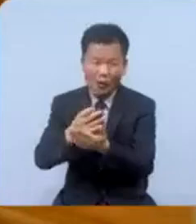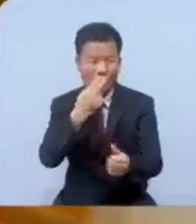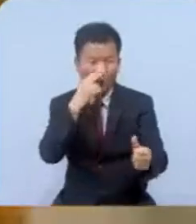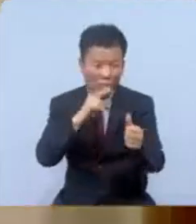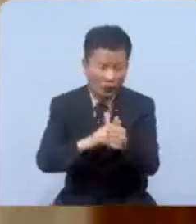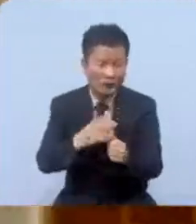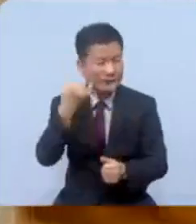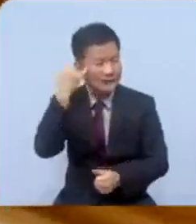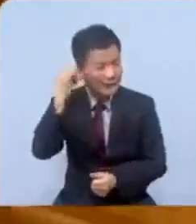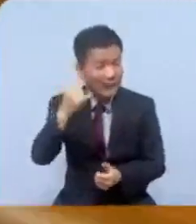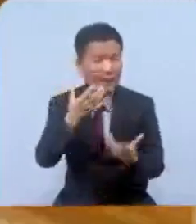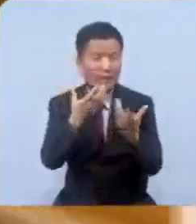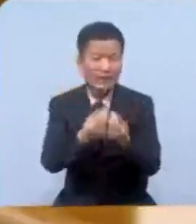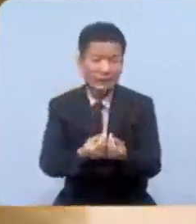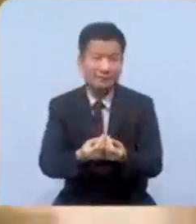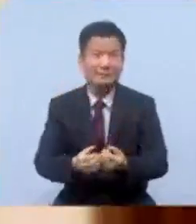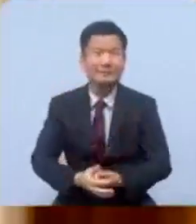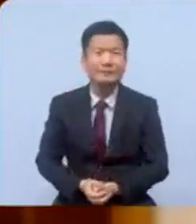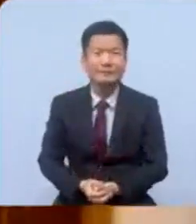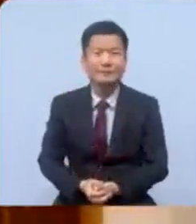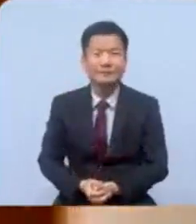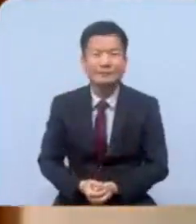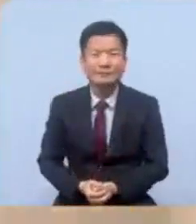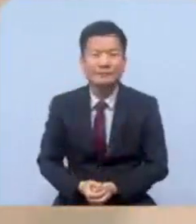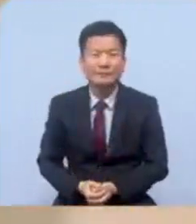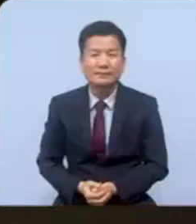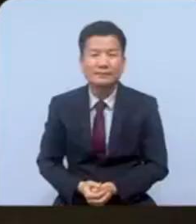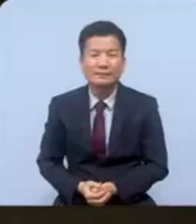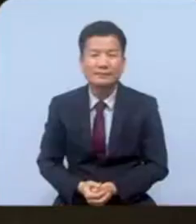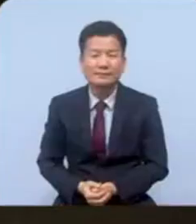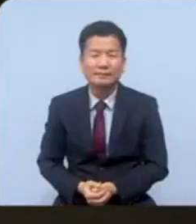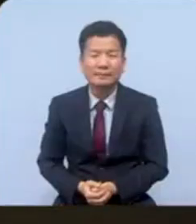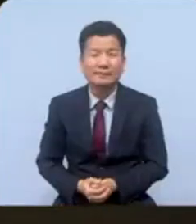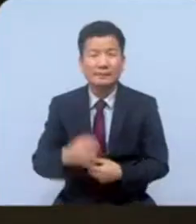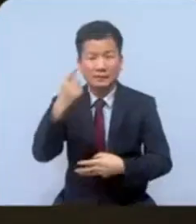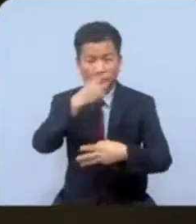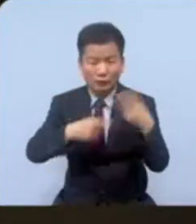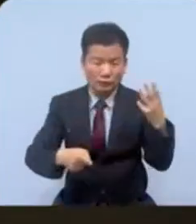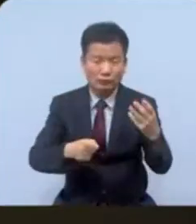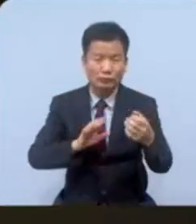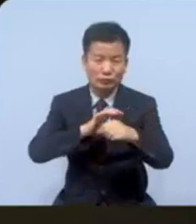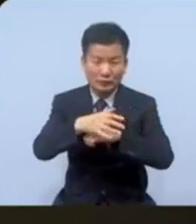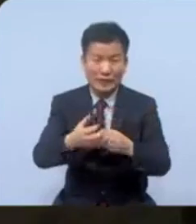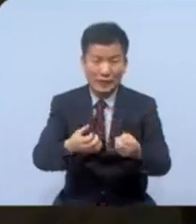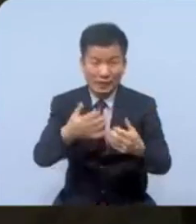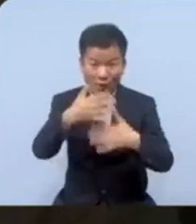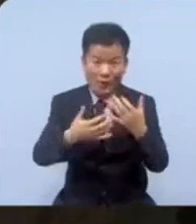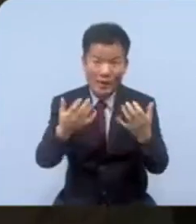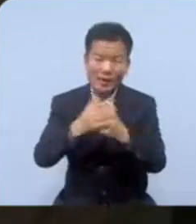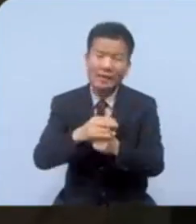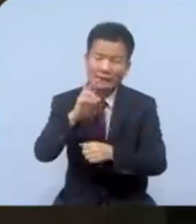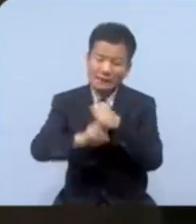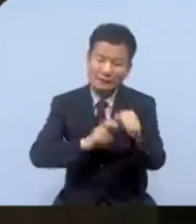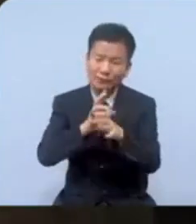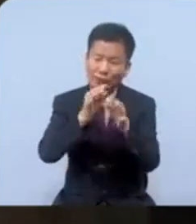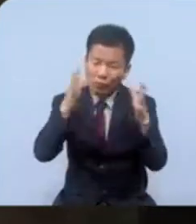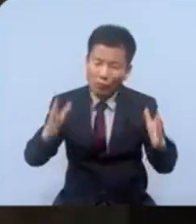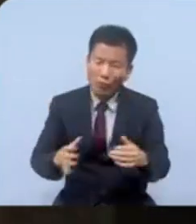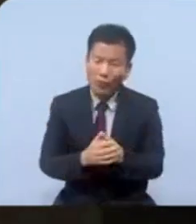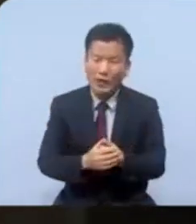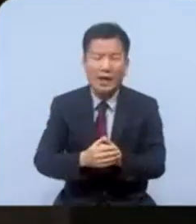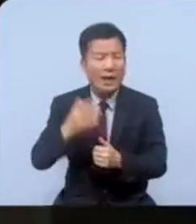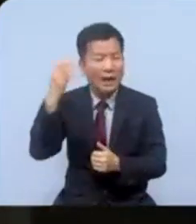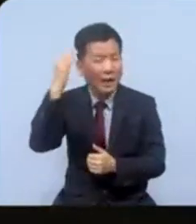도전적이고 창의적인 장르 그 자체로 인정받고 있습니다 청주 국제단편영화제는 지난 20년 동안 보석